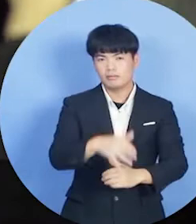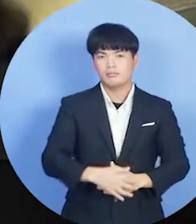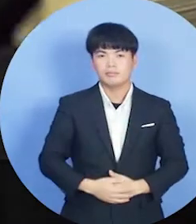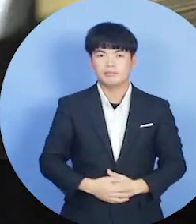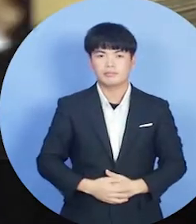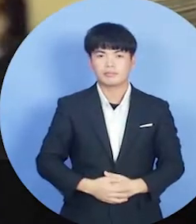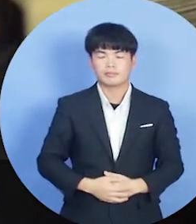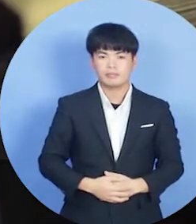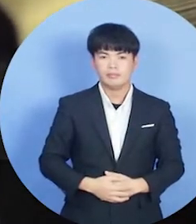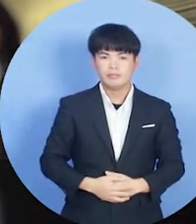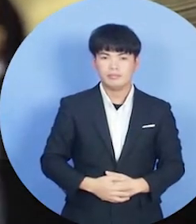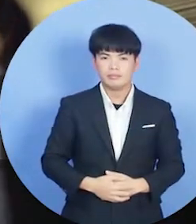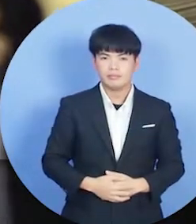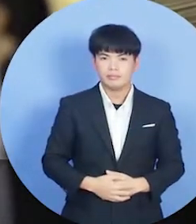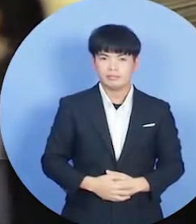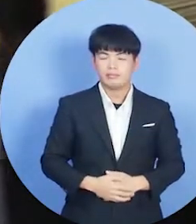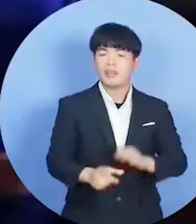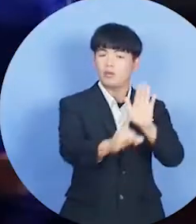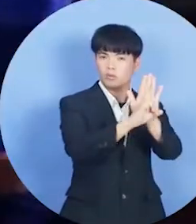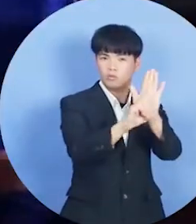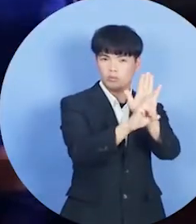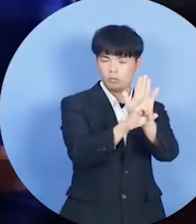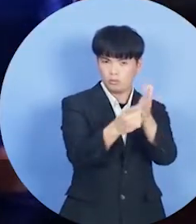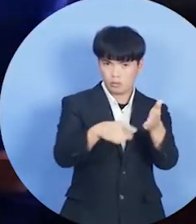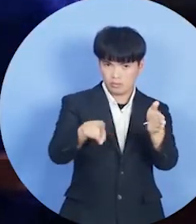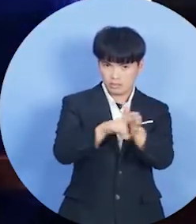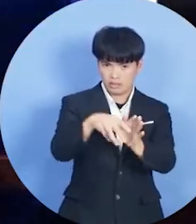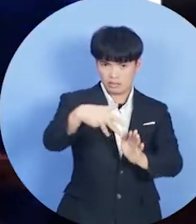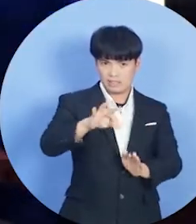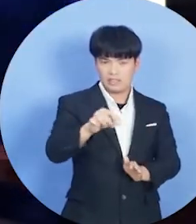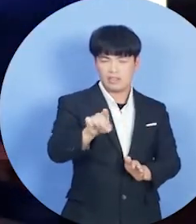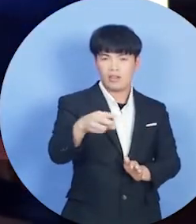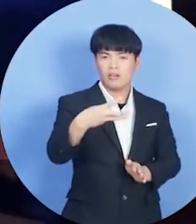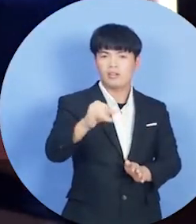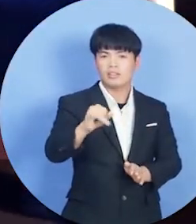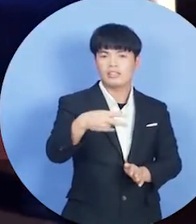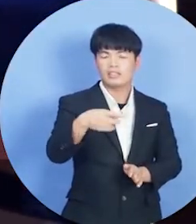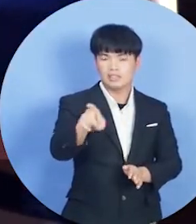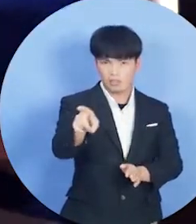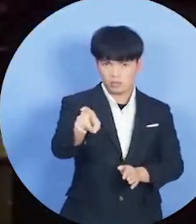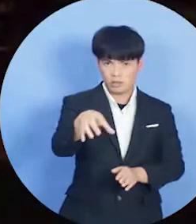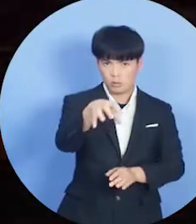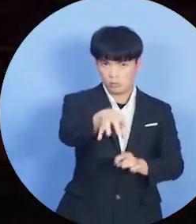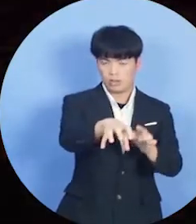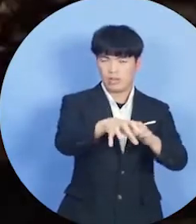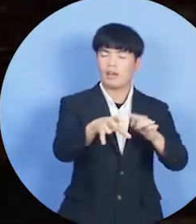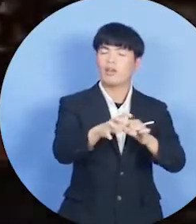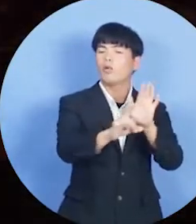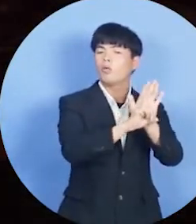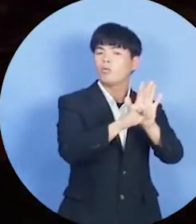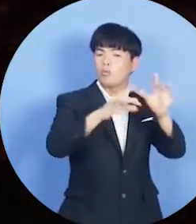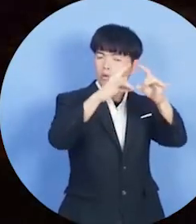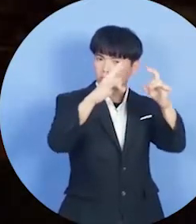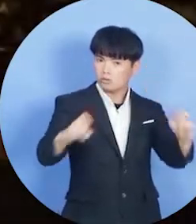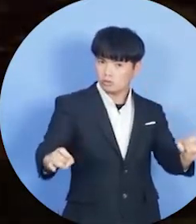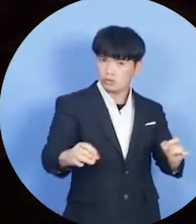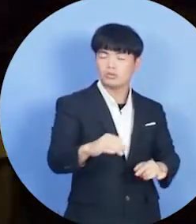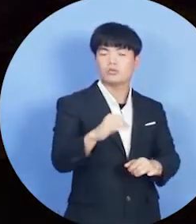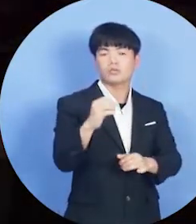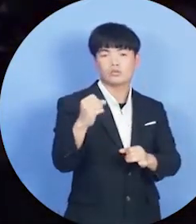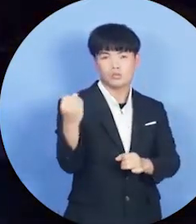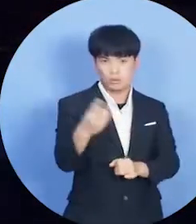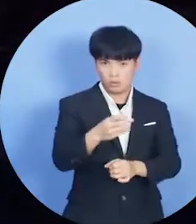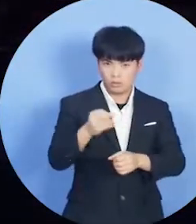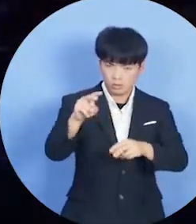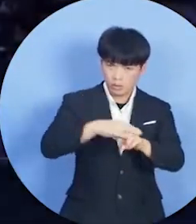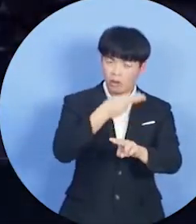예정인데요. 시민들에게 대회를 알리기 위해 치어리더들이 천안 흥타령 춤축제 기간에 홍보 북스를 운영하여 다양한 상품을